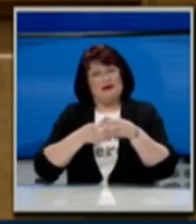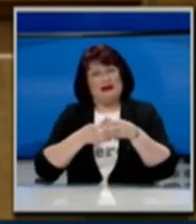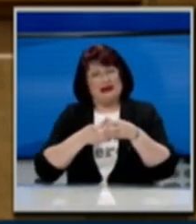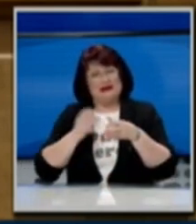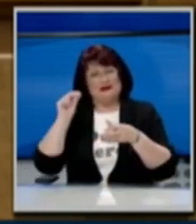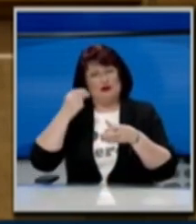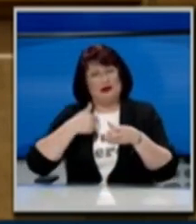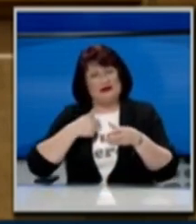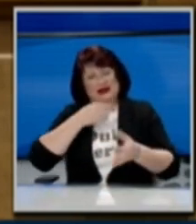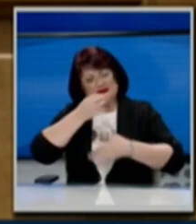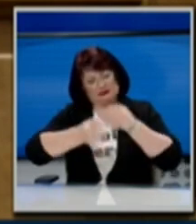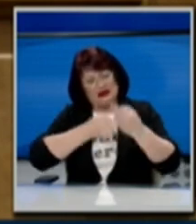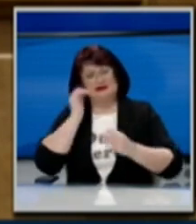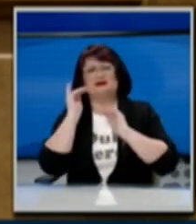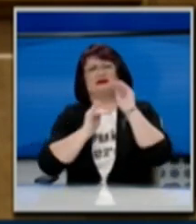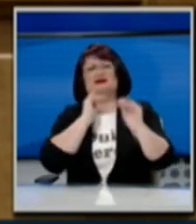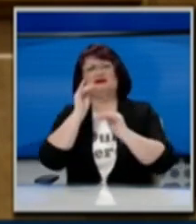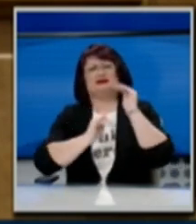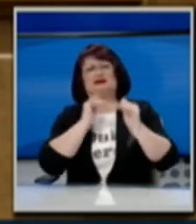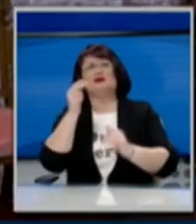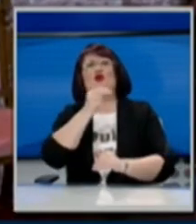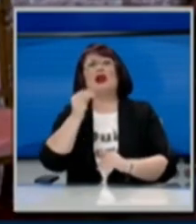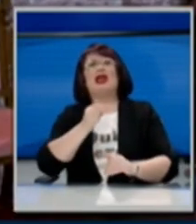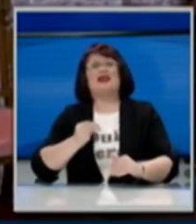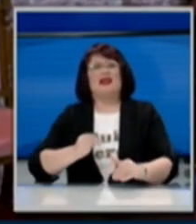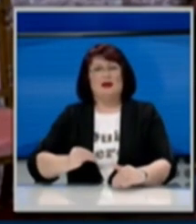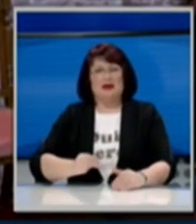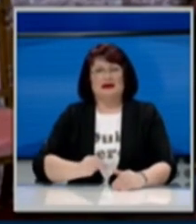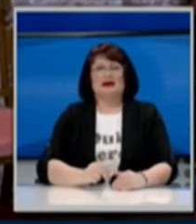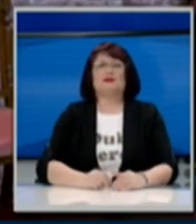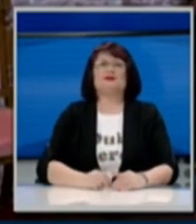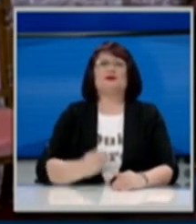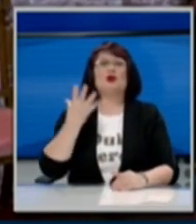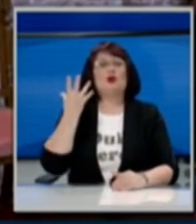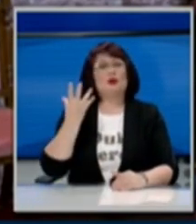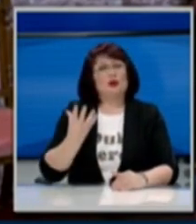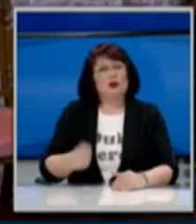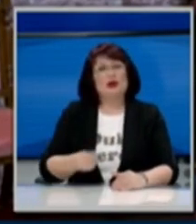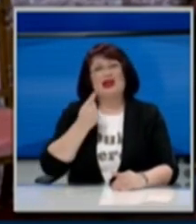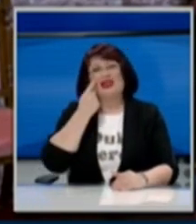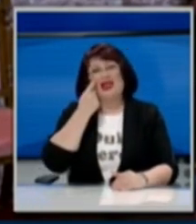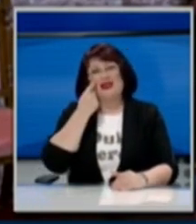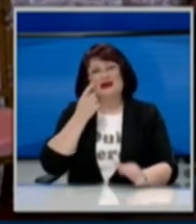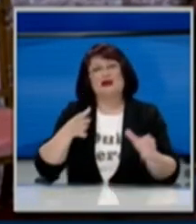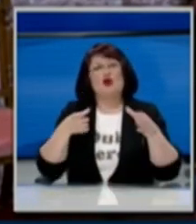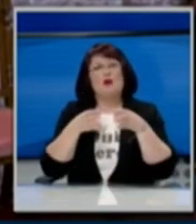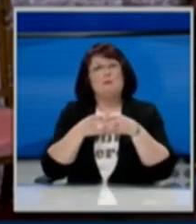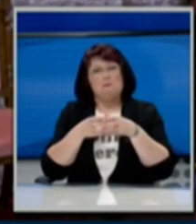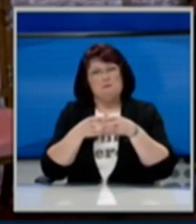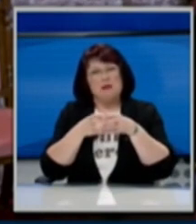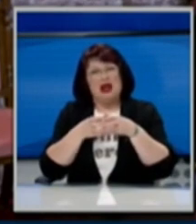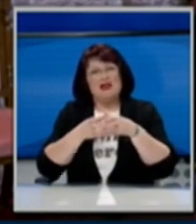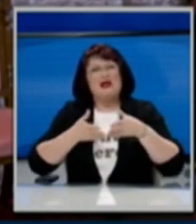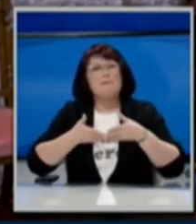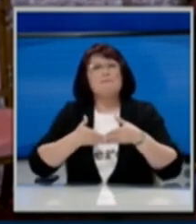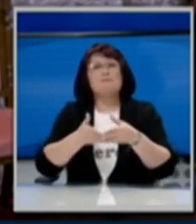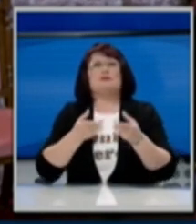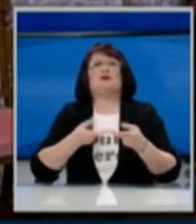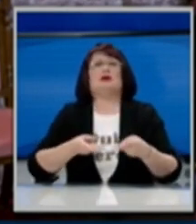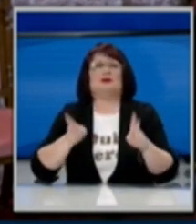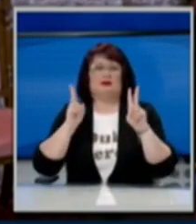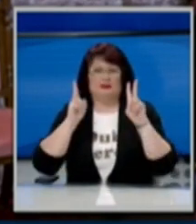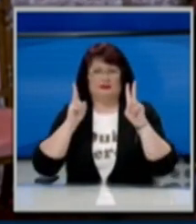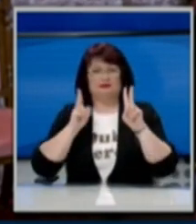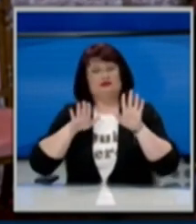θέματα στη διάρκεια του τριημέρου. Και θα συνηθίσετε την κοινοβουλευτική ομάδα της Πλεύσης Ελευθερίας